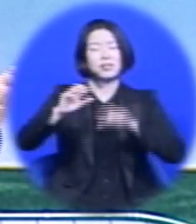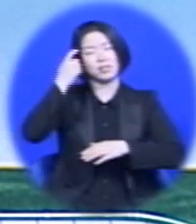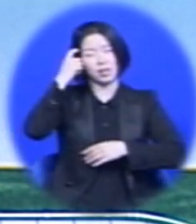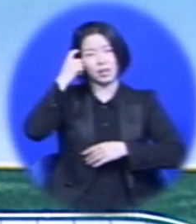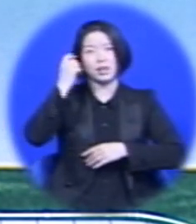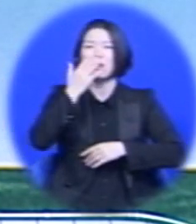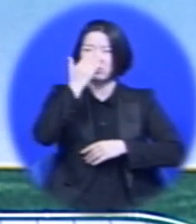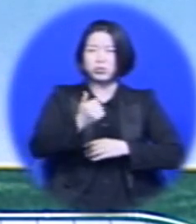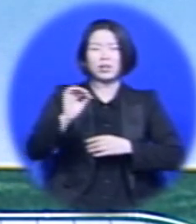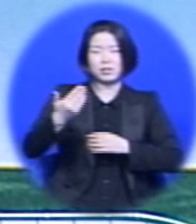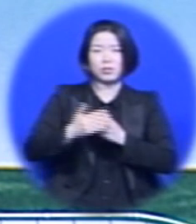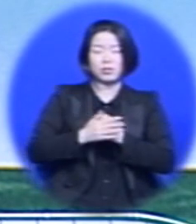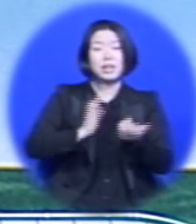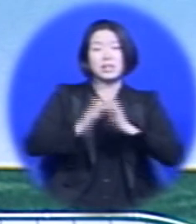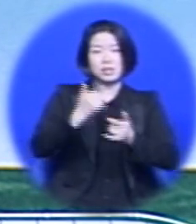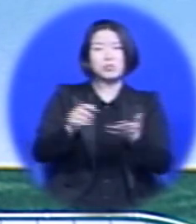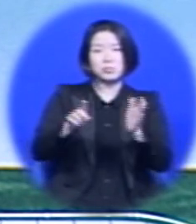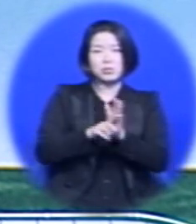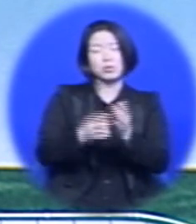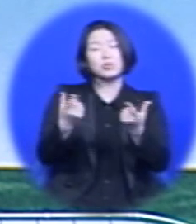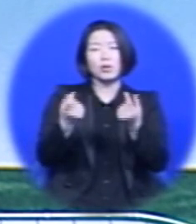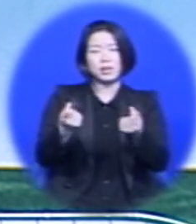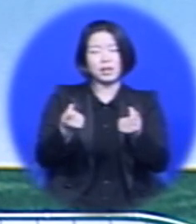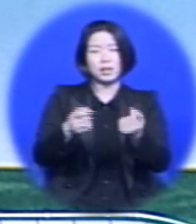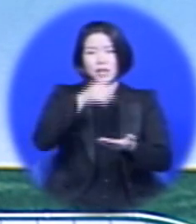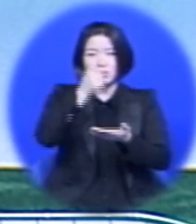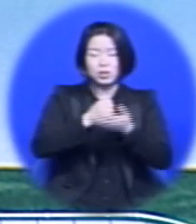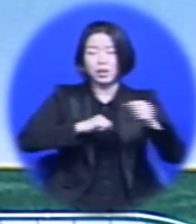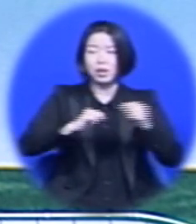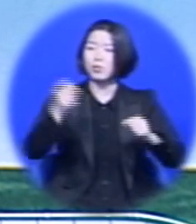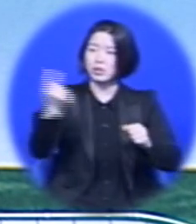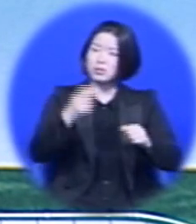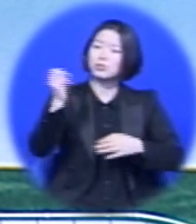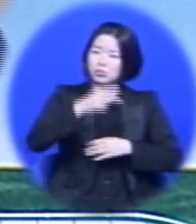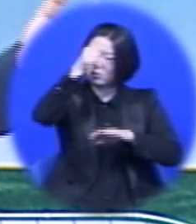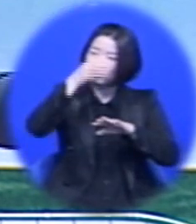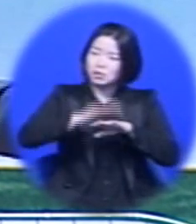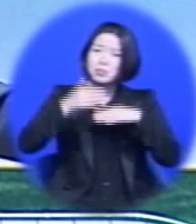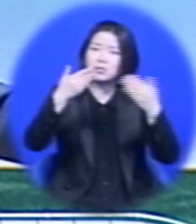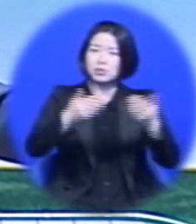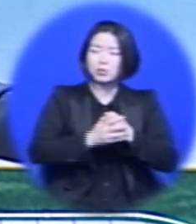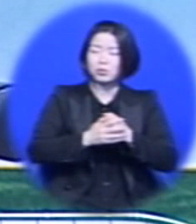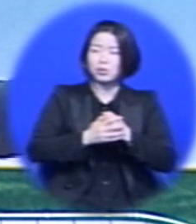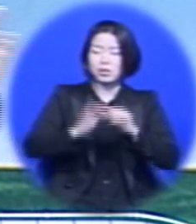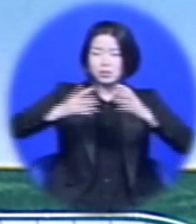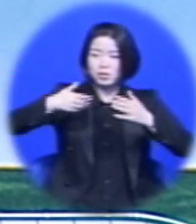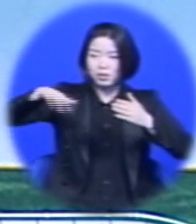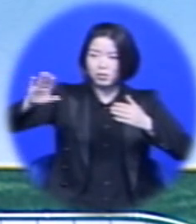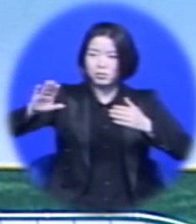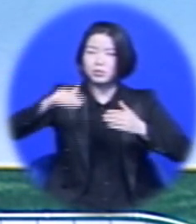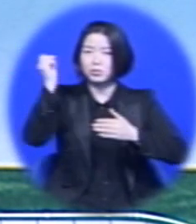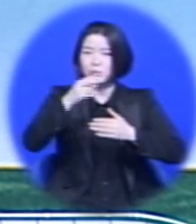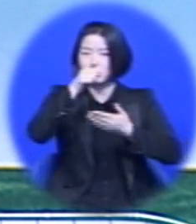예수 믿는 것도 다 이런 거지 뭐 죄 짓고 와서 또 예배드리고 그난 또 돌아가서 또 죄짓고 이렇게